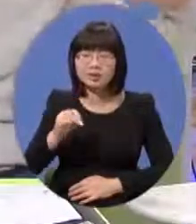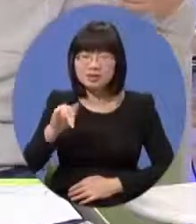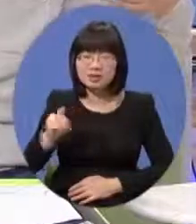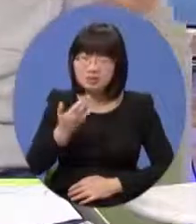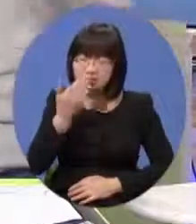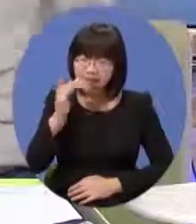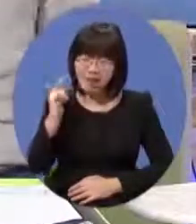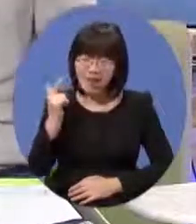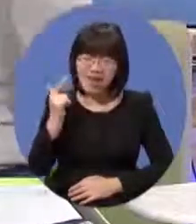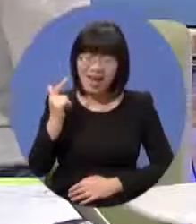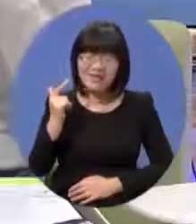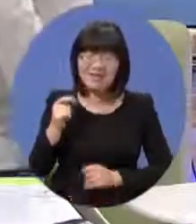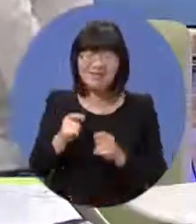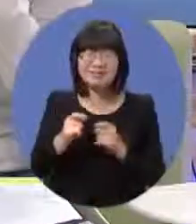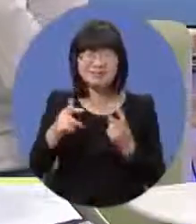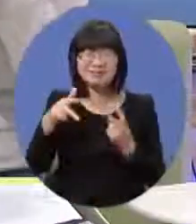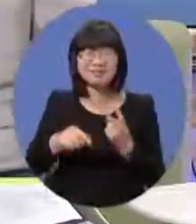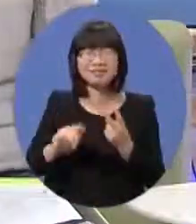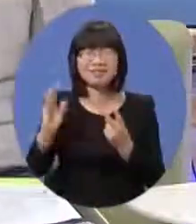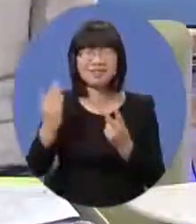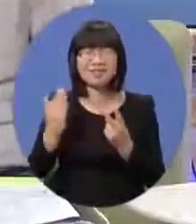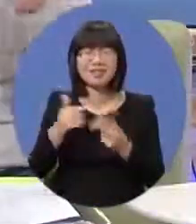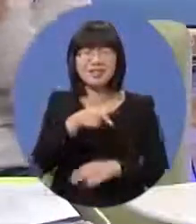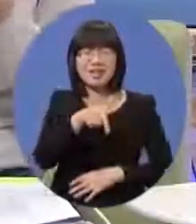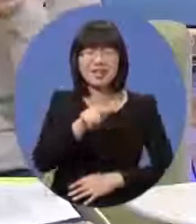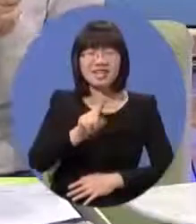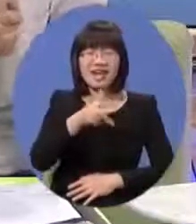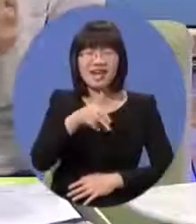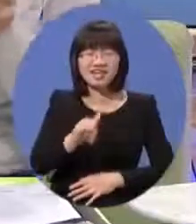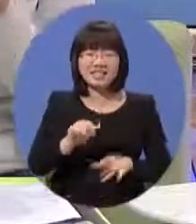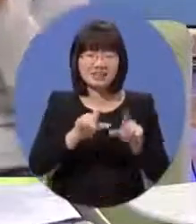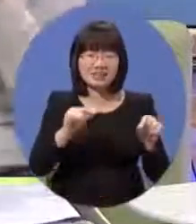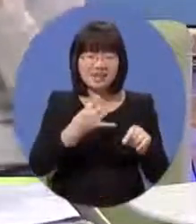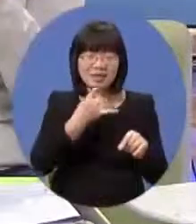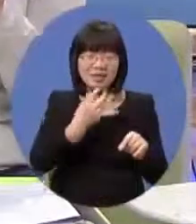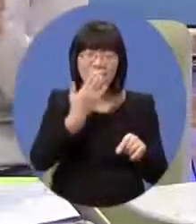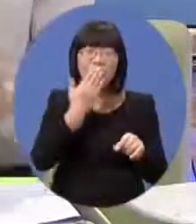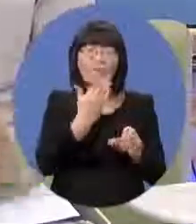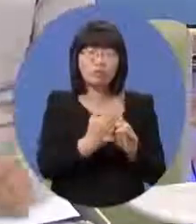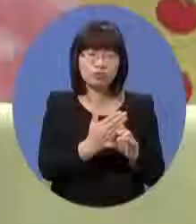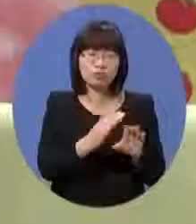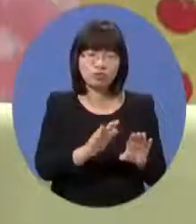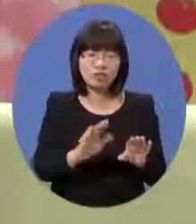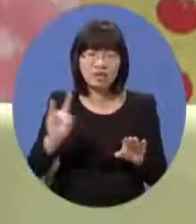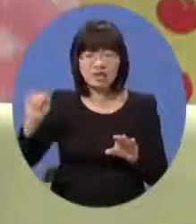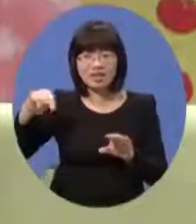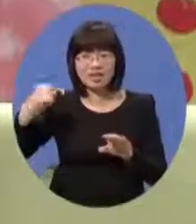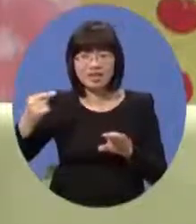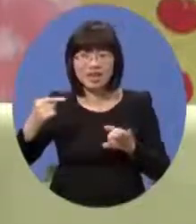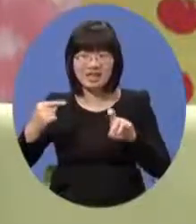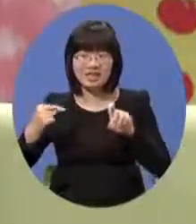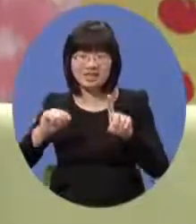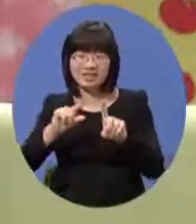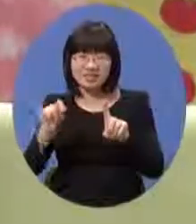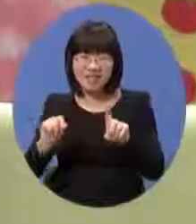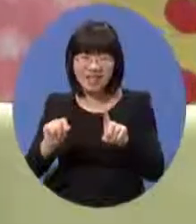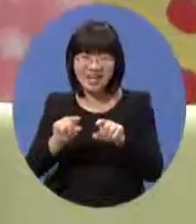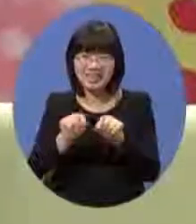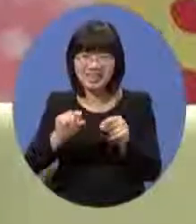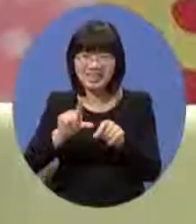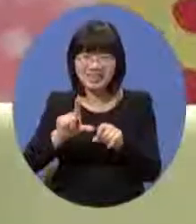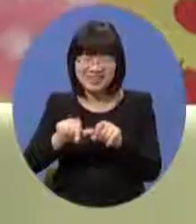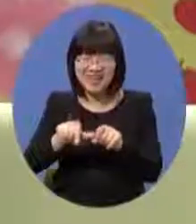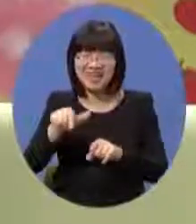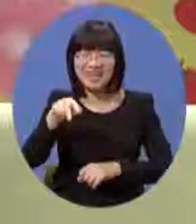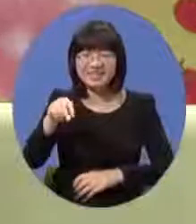계속 먹었거든요. 네. 먹는 거예요, 진짜. 정말 철분이 너무 필요해요. 그럼 다음 달 식단은 시금치로 좀 바꿔달라고 좀